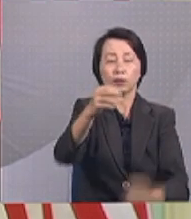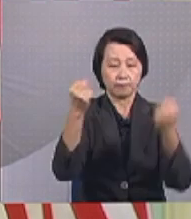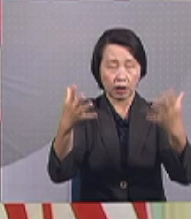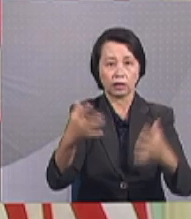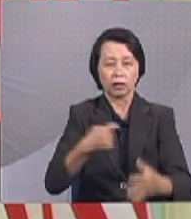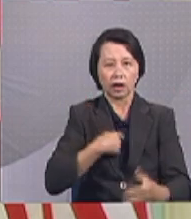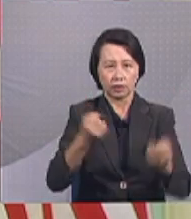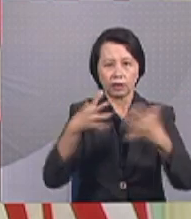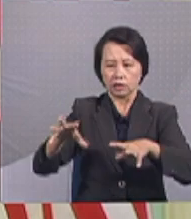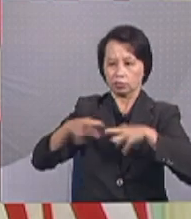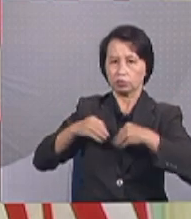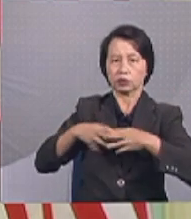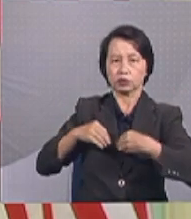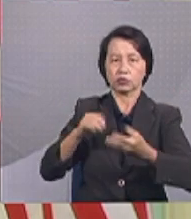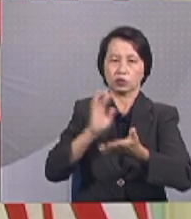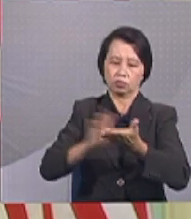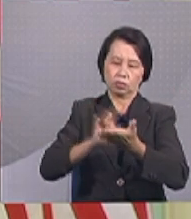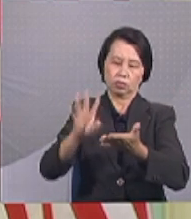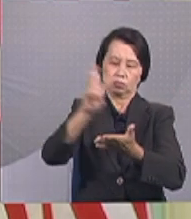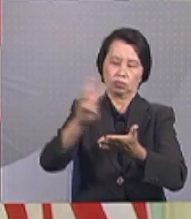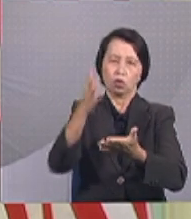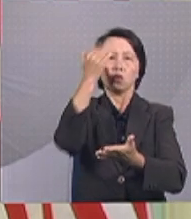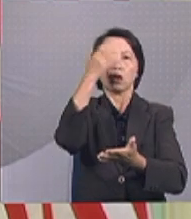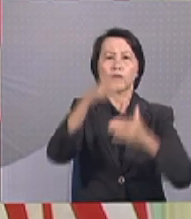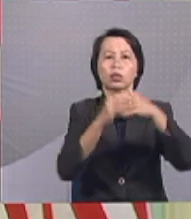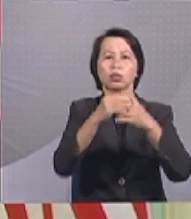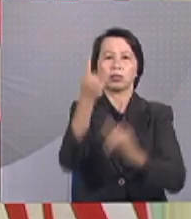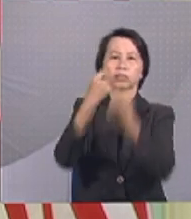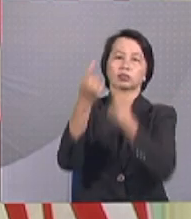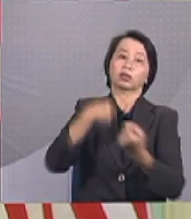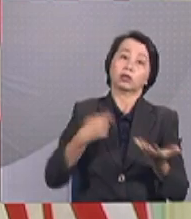Saya pun banyak terima WhatsApp bertanya kenapa kita longgarkan dan